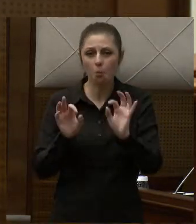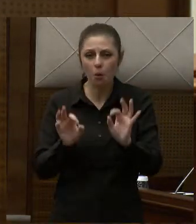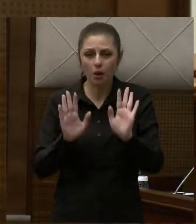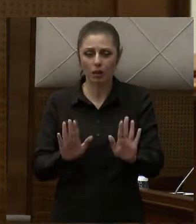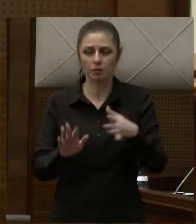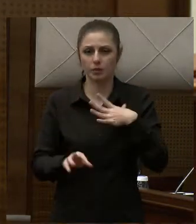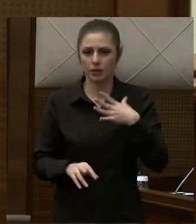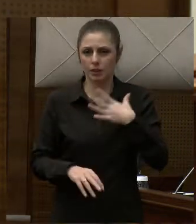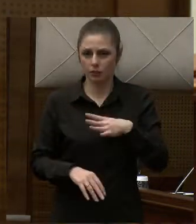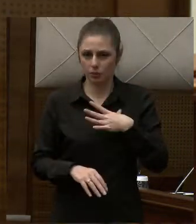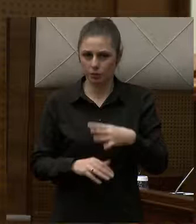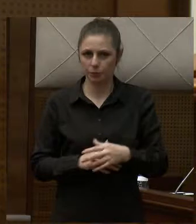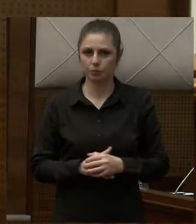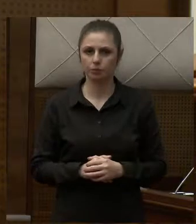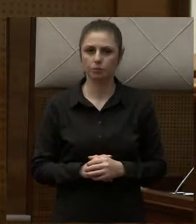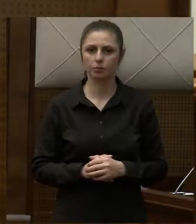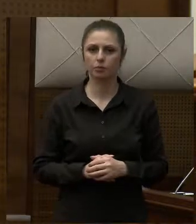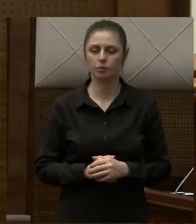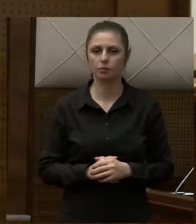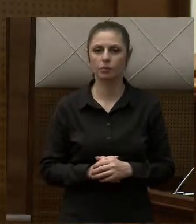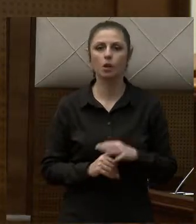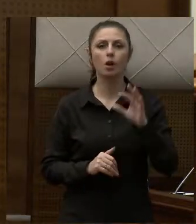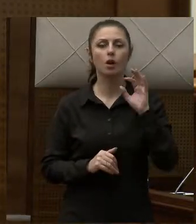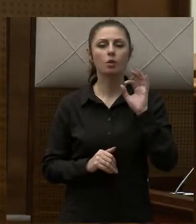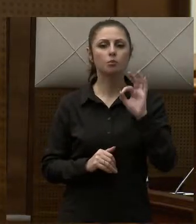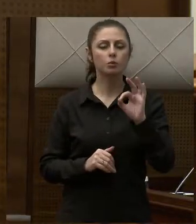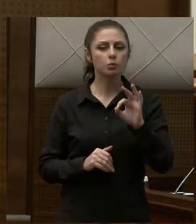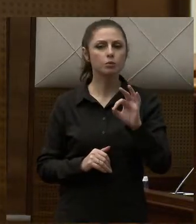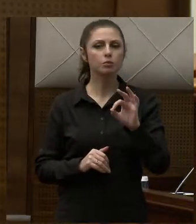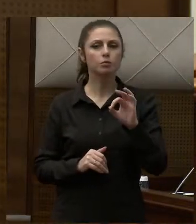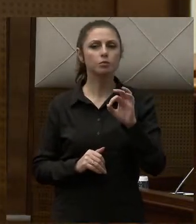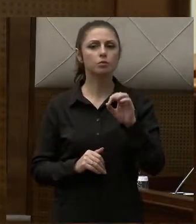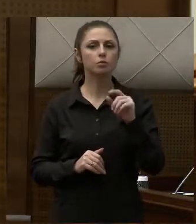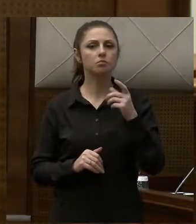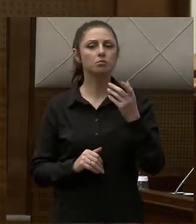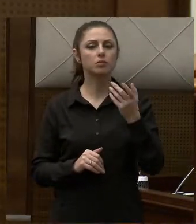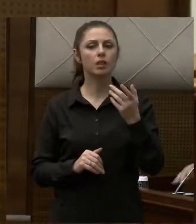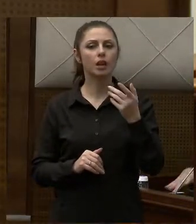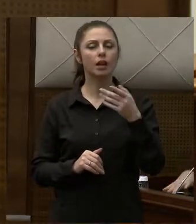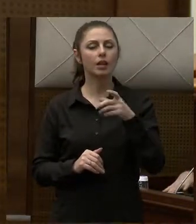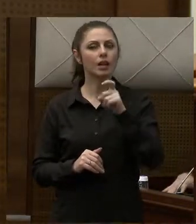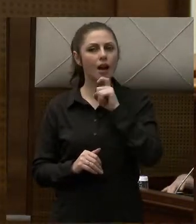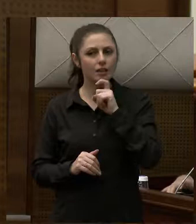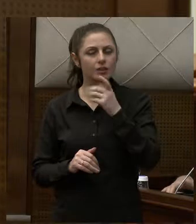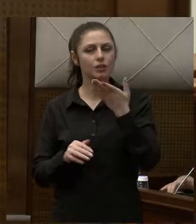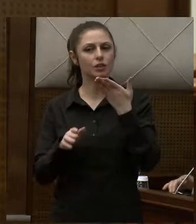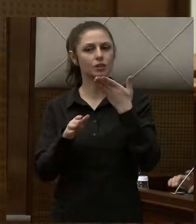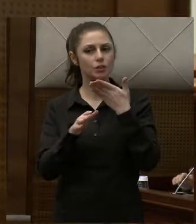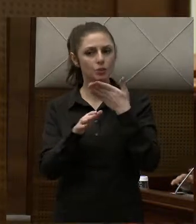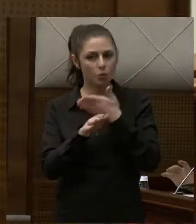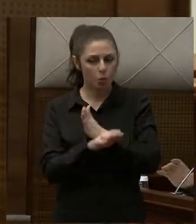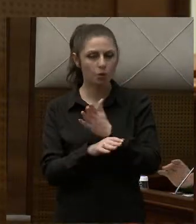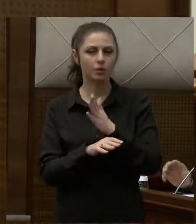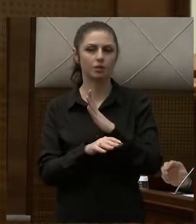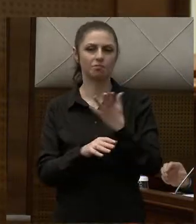istiyorum. Ve bu noktada ifade ederken o gün de söyledik, bugün de yanlışları, üslubumuz aynı şekilde, üslubumuzu